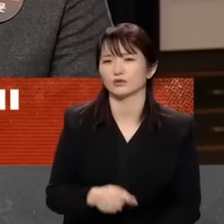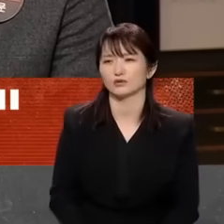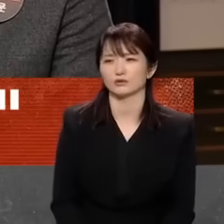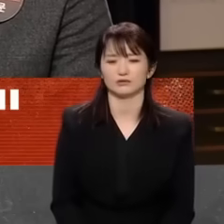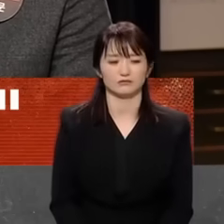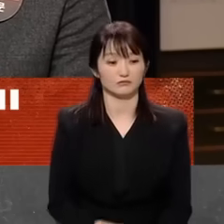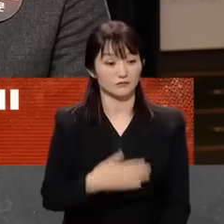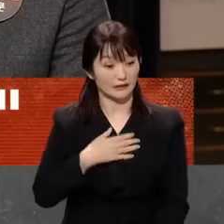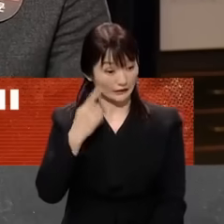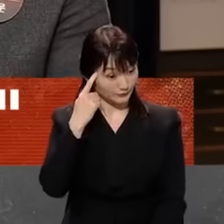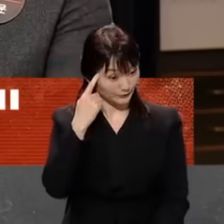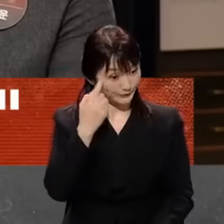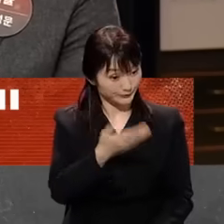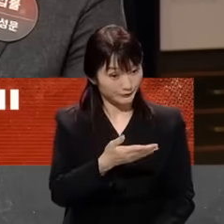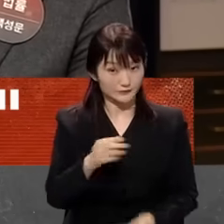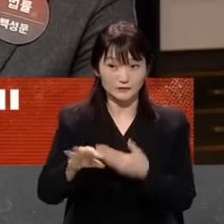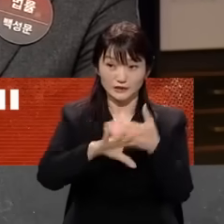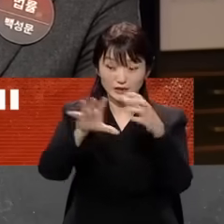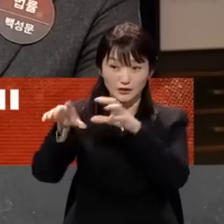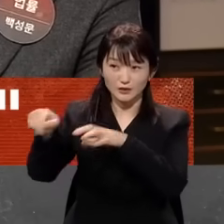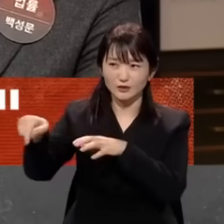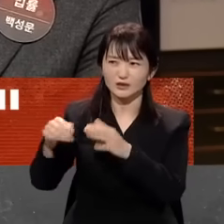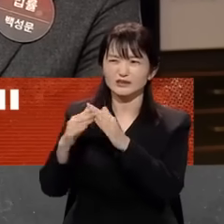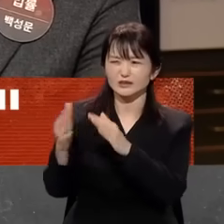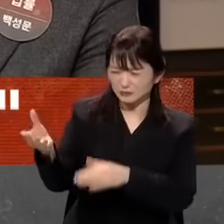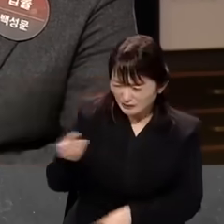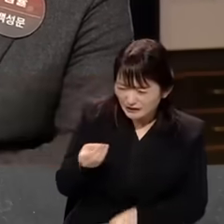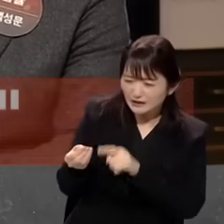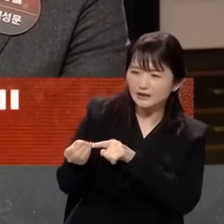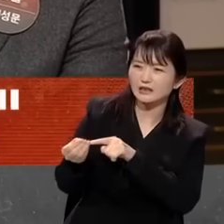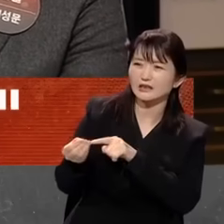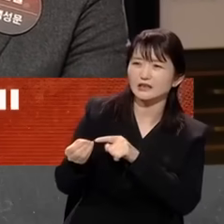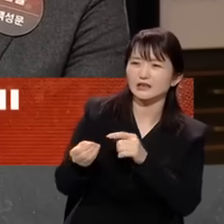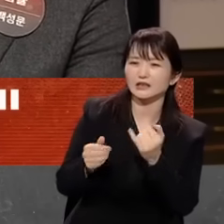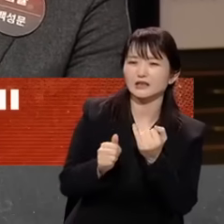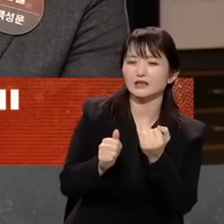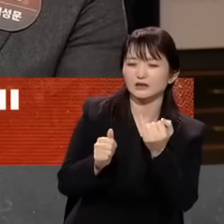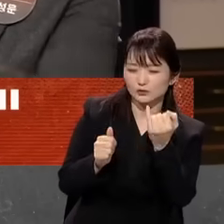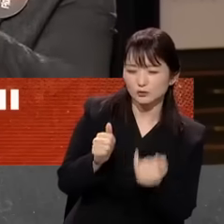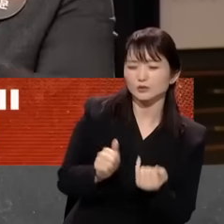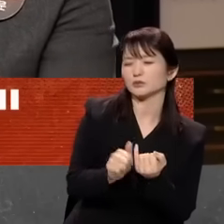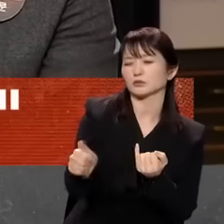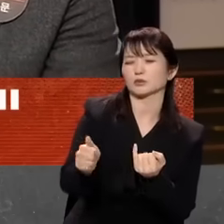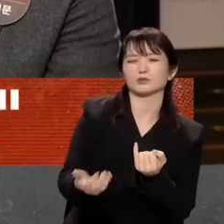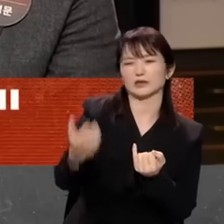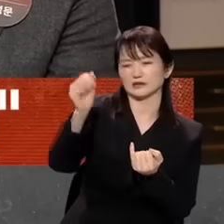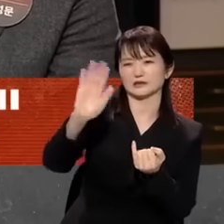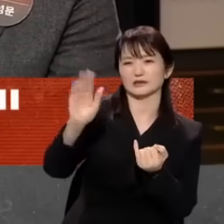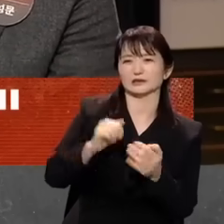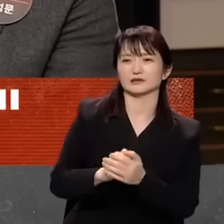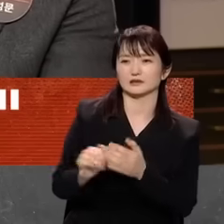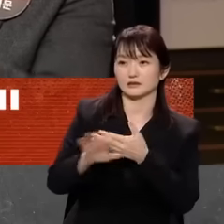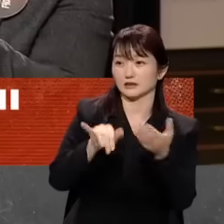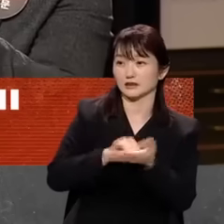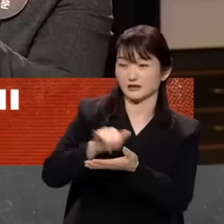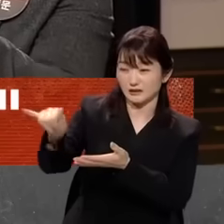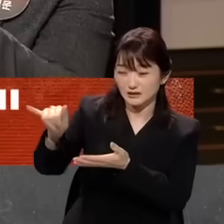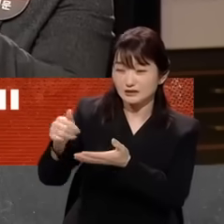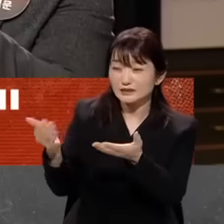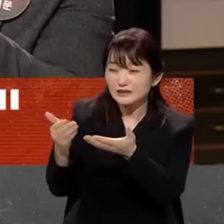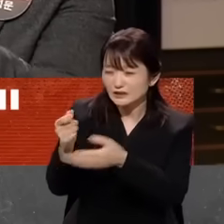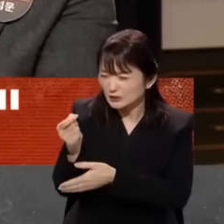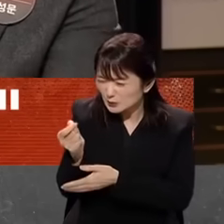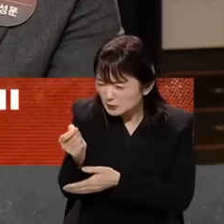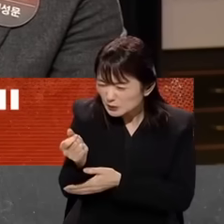내가 물어보니까 그거 해외에 있는 거 그거 렌트한 거래 그 매부게 아니라 그러더라고 야 그냥 해외 출장 많이 가니까 그 조그만